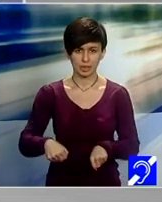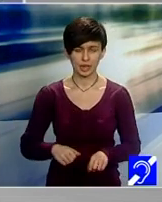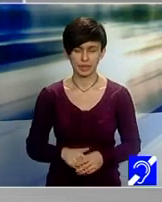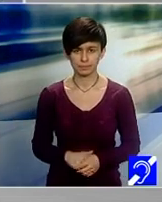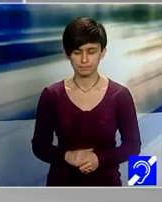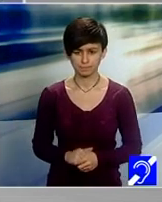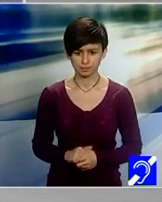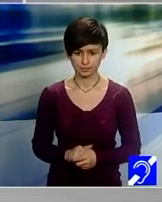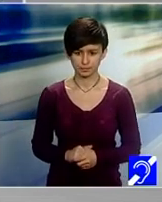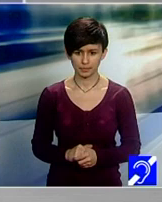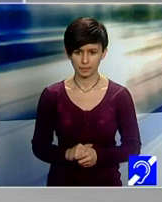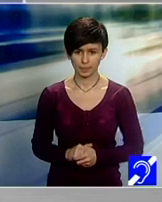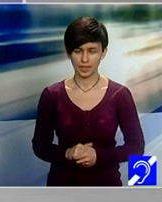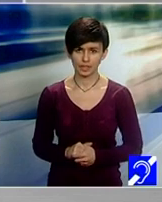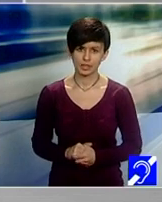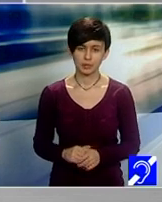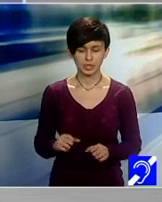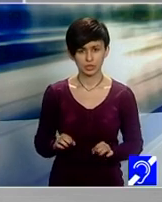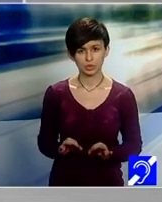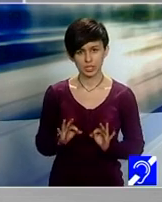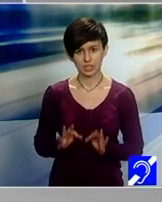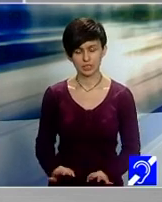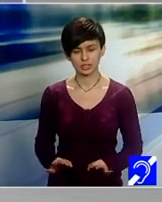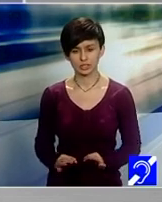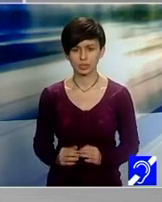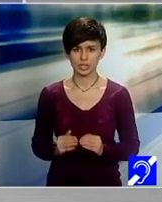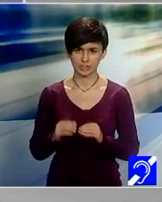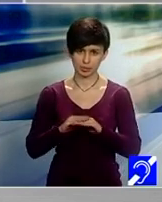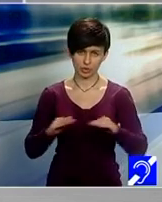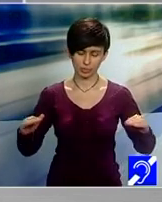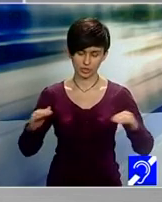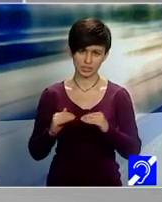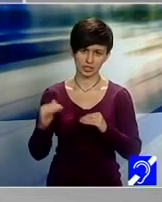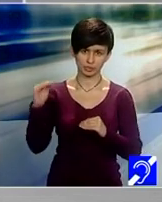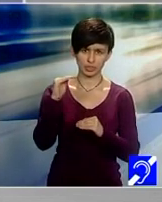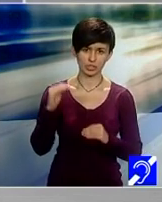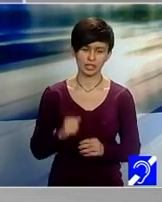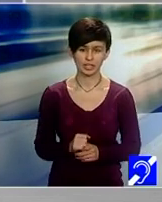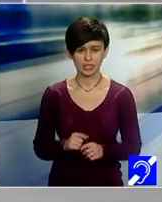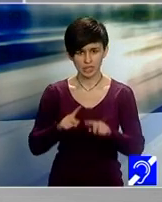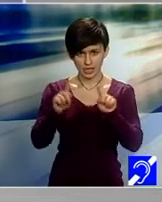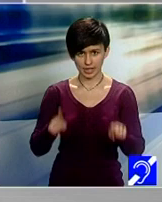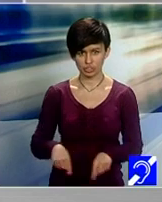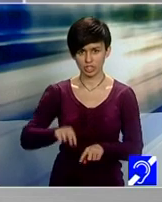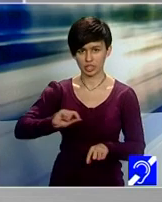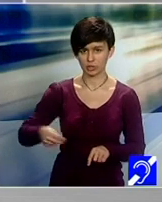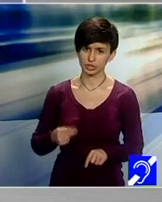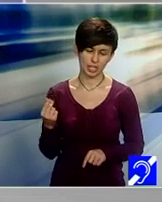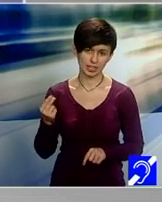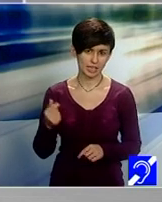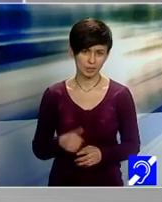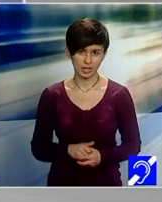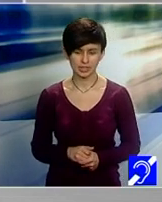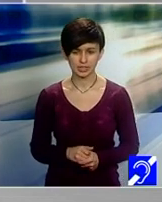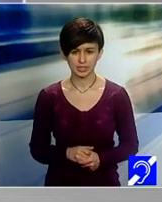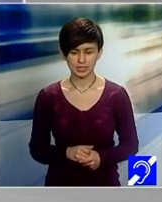că banca în mod cer pornește de pe o poziție de superioritate și financiară și din perspectiva contractului, în sensul că foarte multe instanțe au